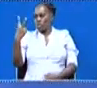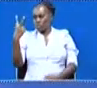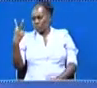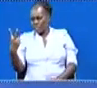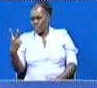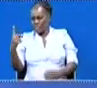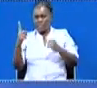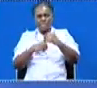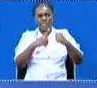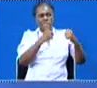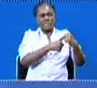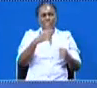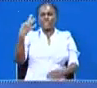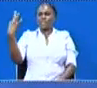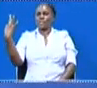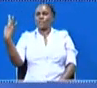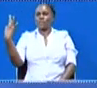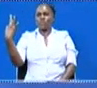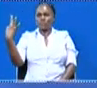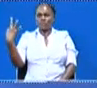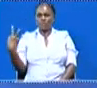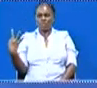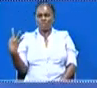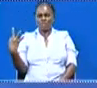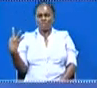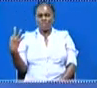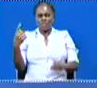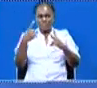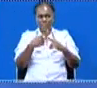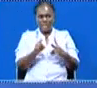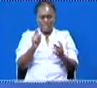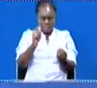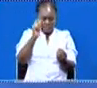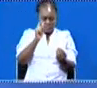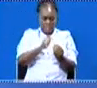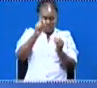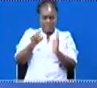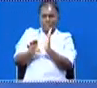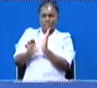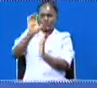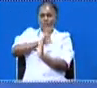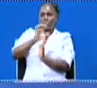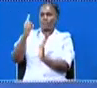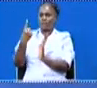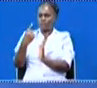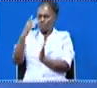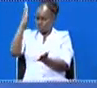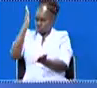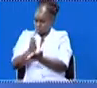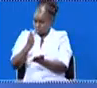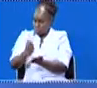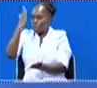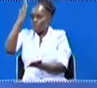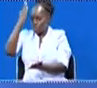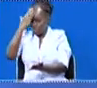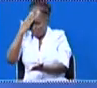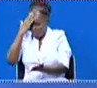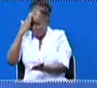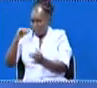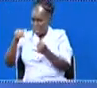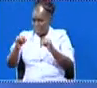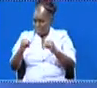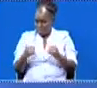2663. We will begin by piloting the curriculum first so that we are sure that what we are going to